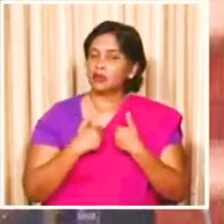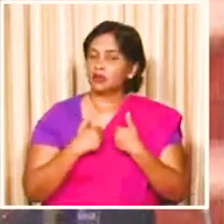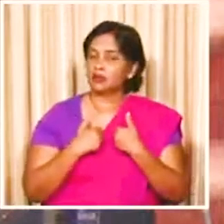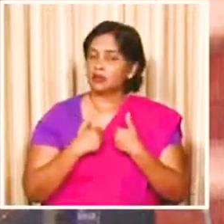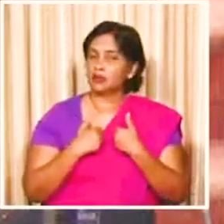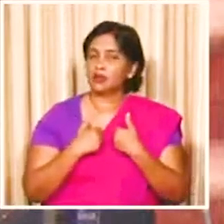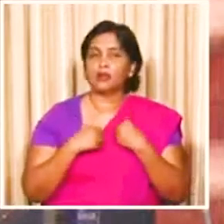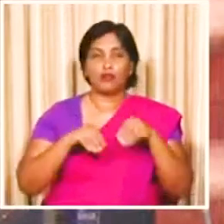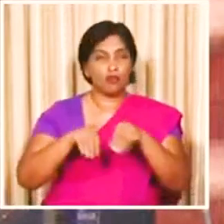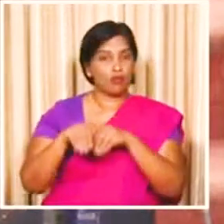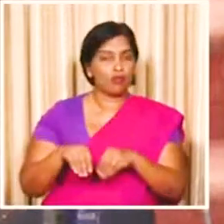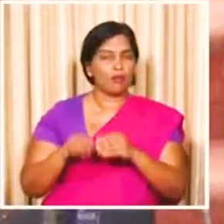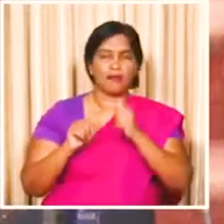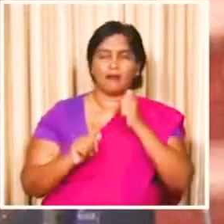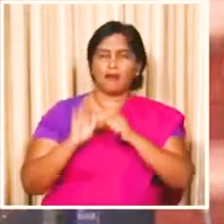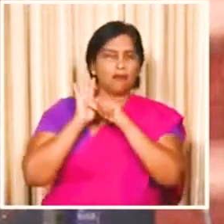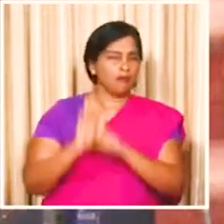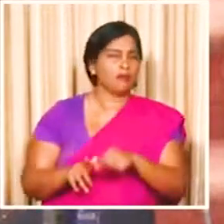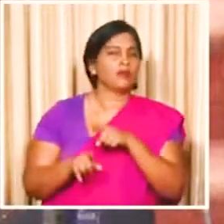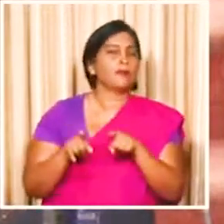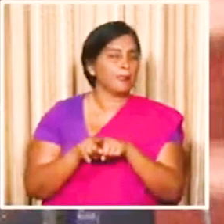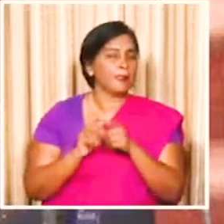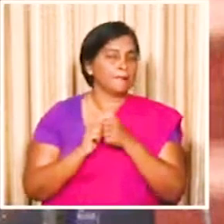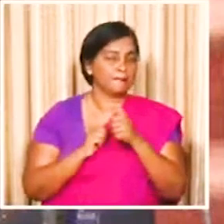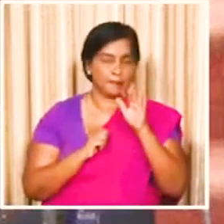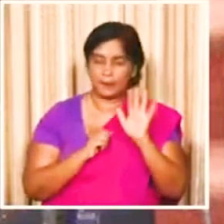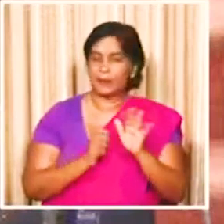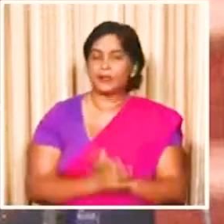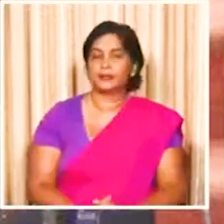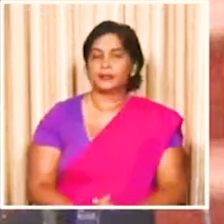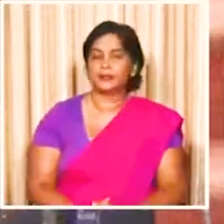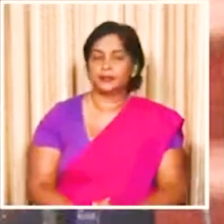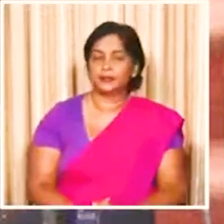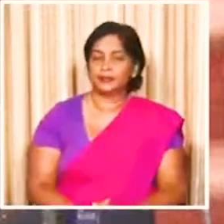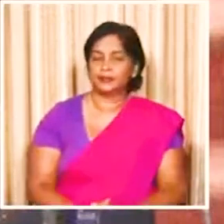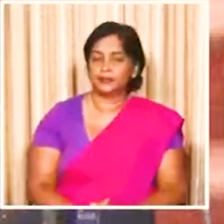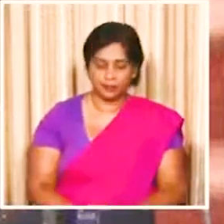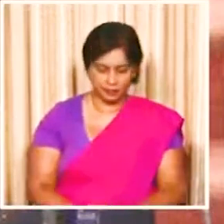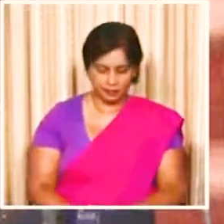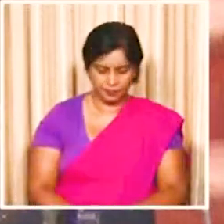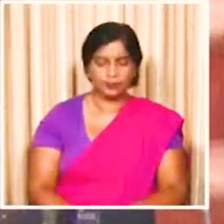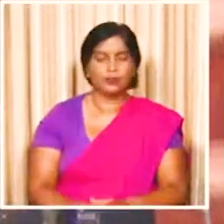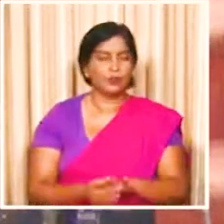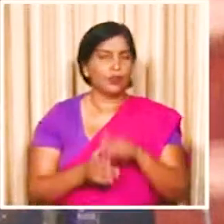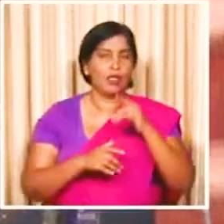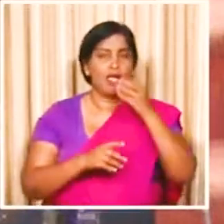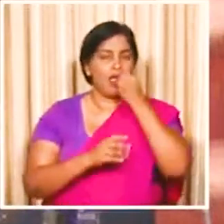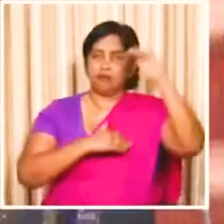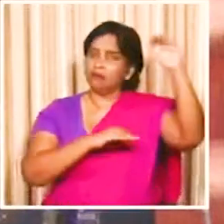விவசாயிகள் மீண்டும் எப்படி தங்களுடைய விவசாய தொழிலை செய்வார்கள்? எப்படி இந்த நாடு விவசாயத்திலே தன்னிறைவு